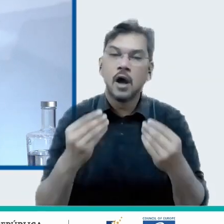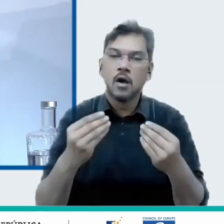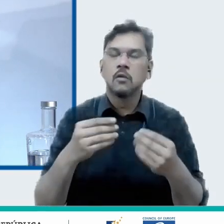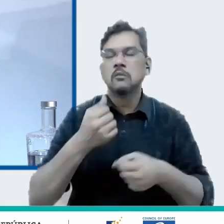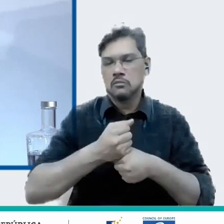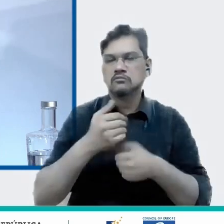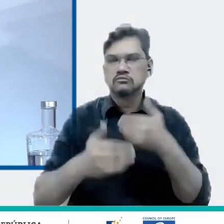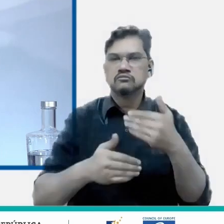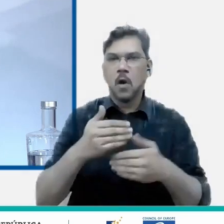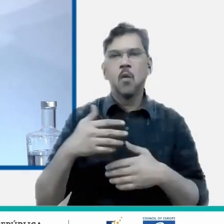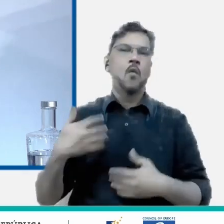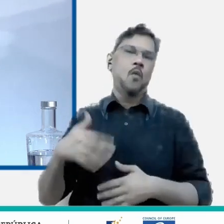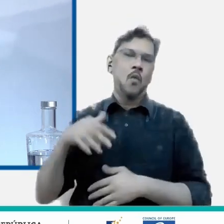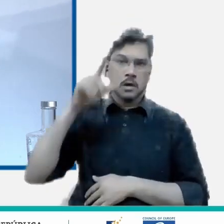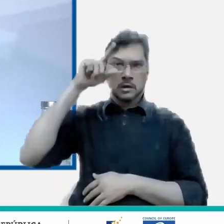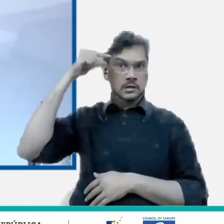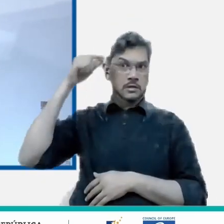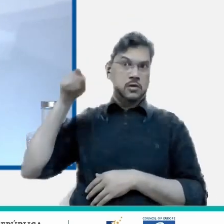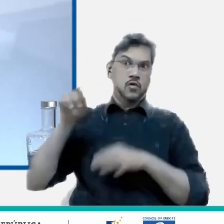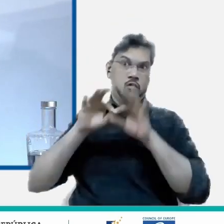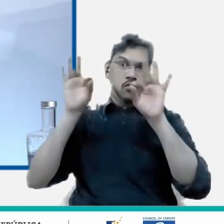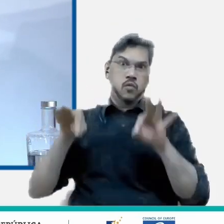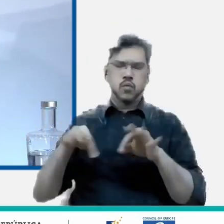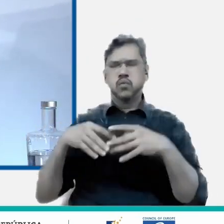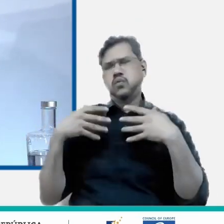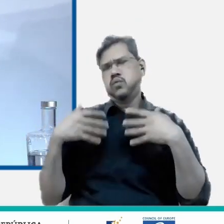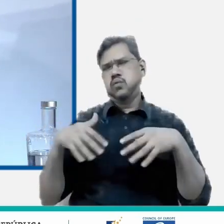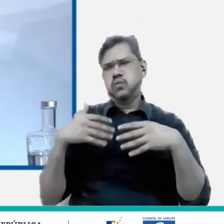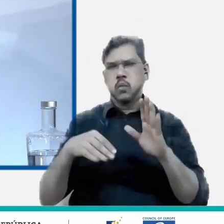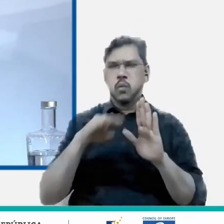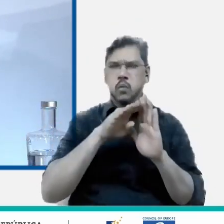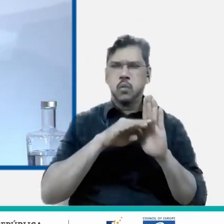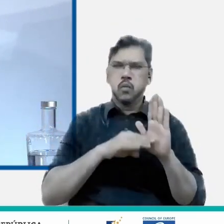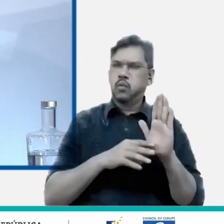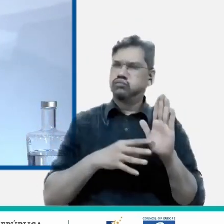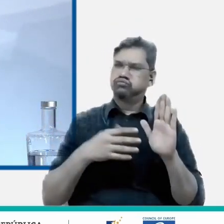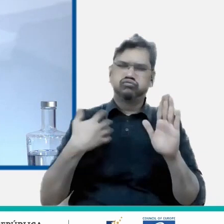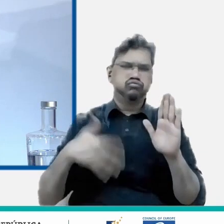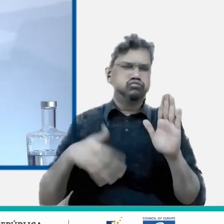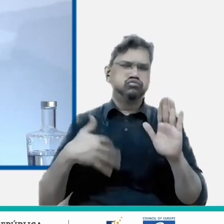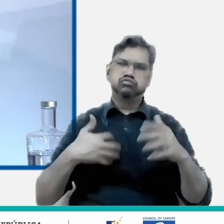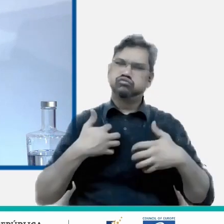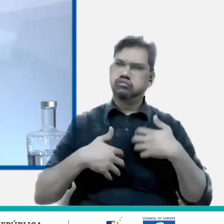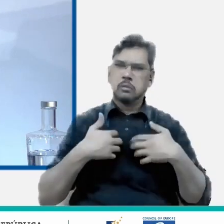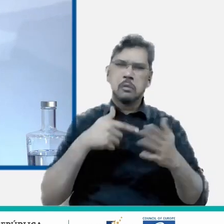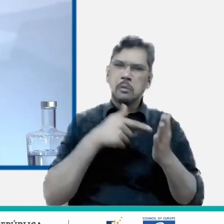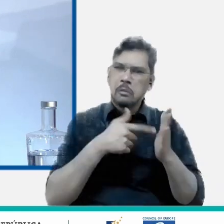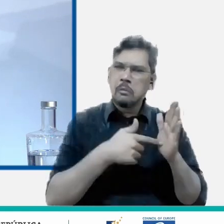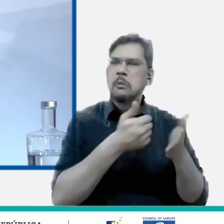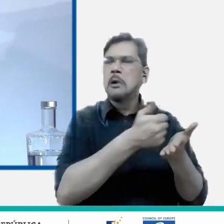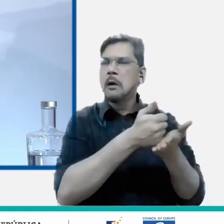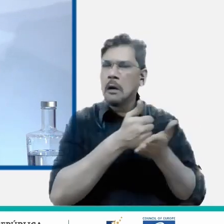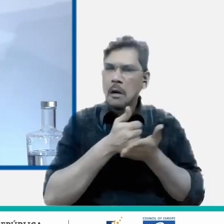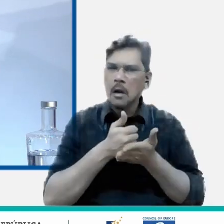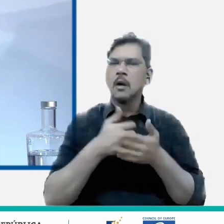думаю, будем двигаться. И здесь самое главное, что без сотрудничества мы не обойдемся. И завершая, я хочу сказать, что в